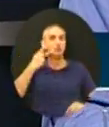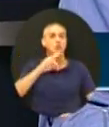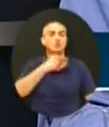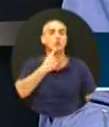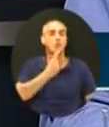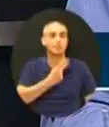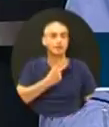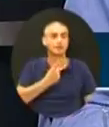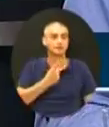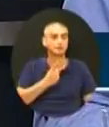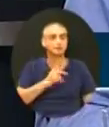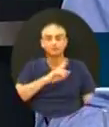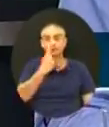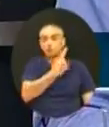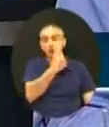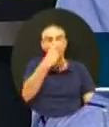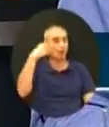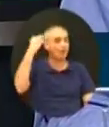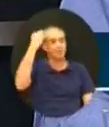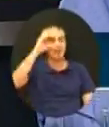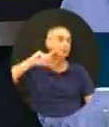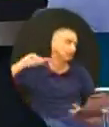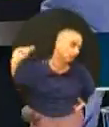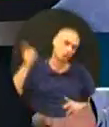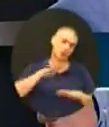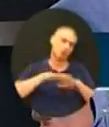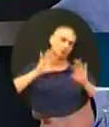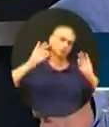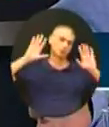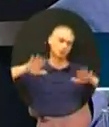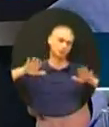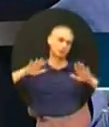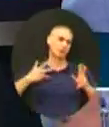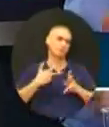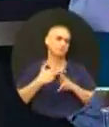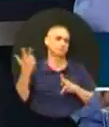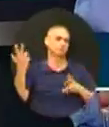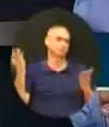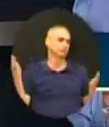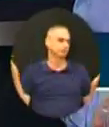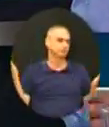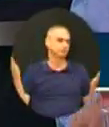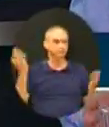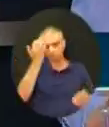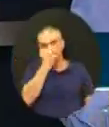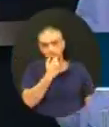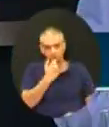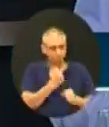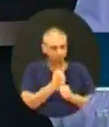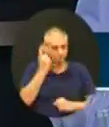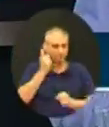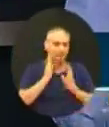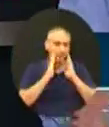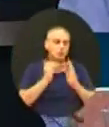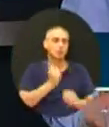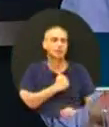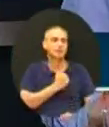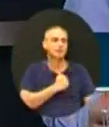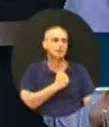מזאת. כל פלסטין כולה היא אדמה איסלאמית. החמאס פועלת לפי צו אמונה דתי,